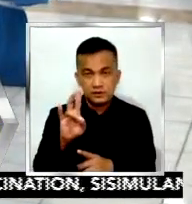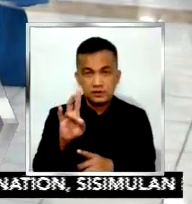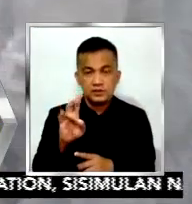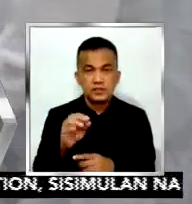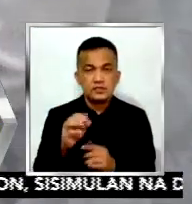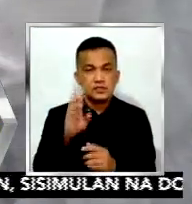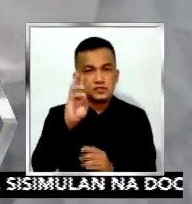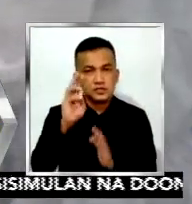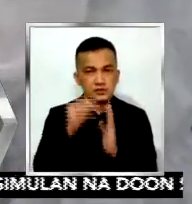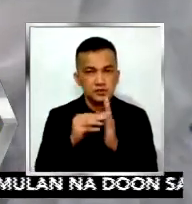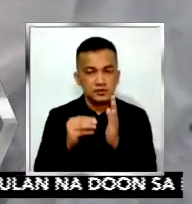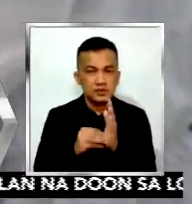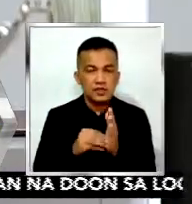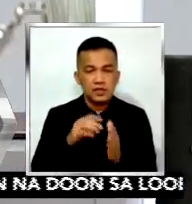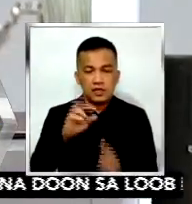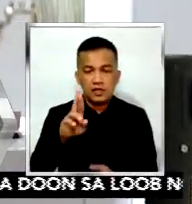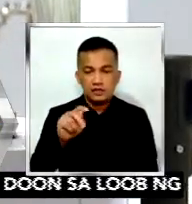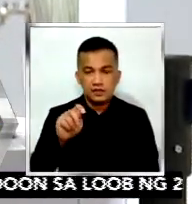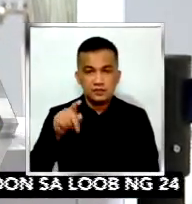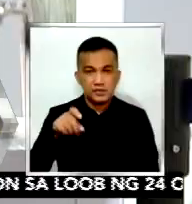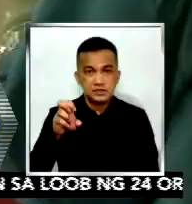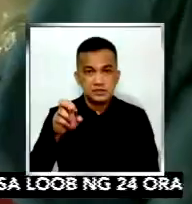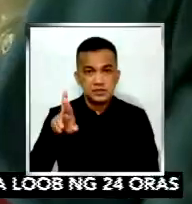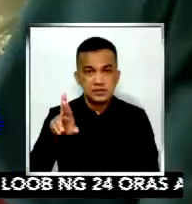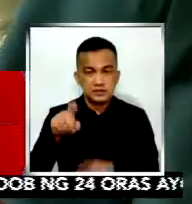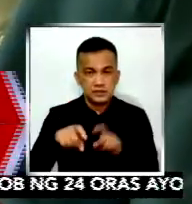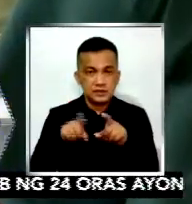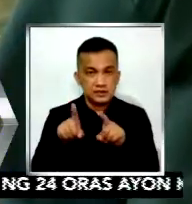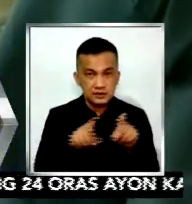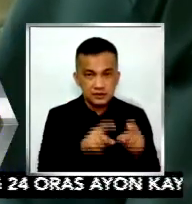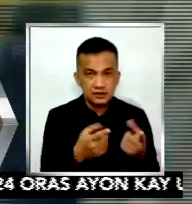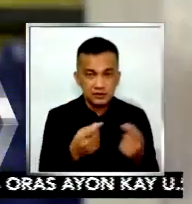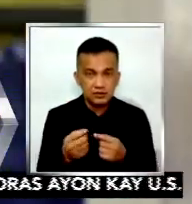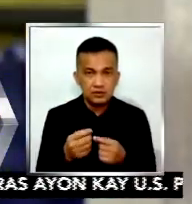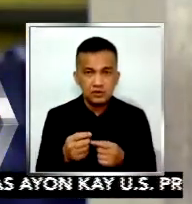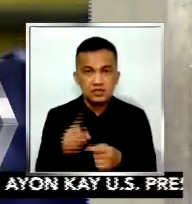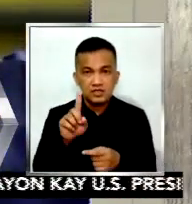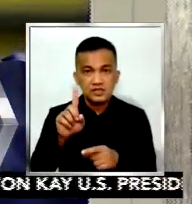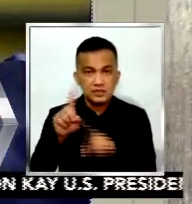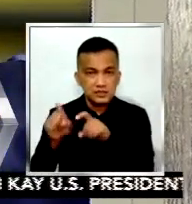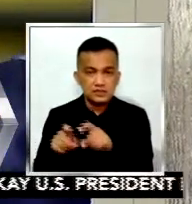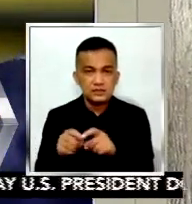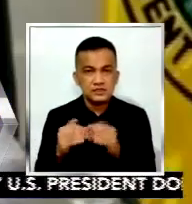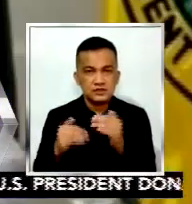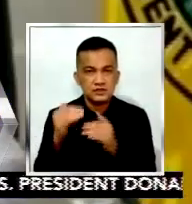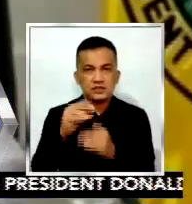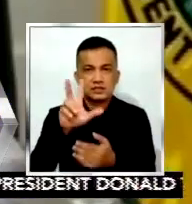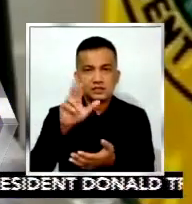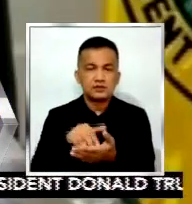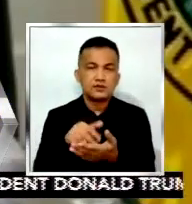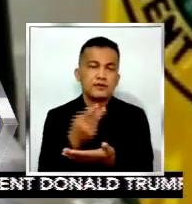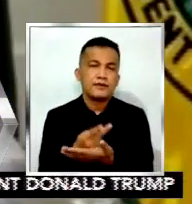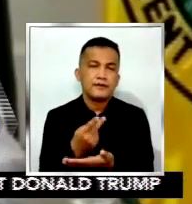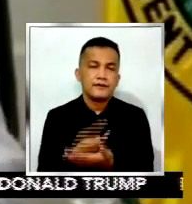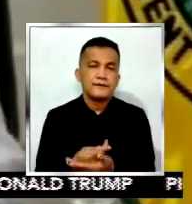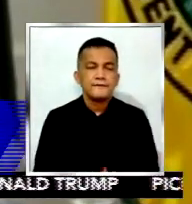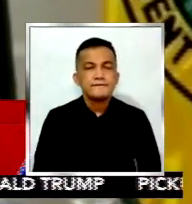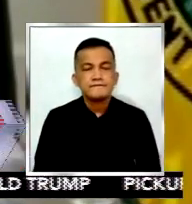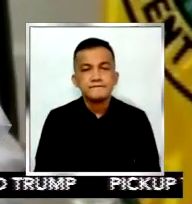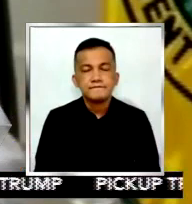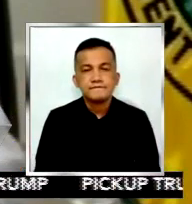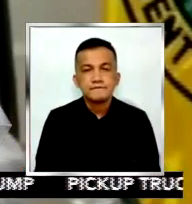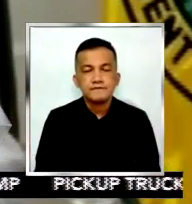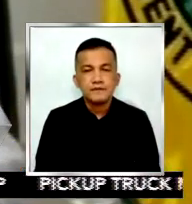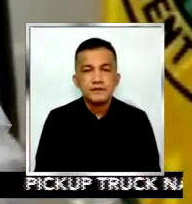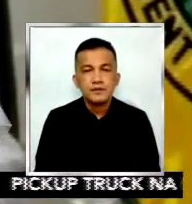RT-PCR tests ang naisagawa. Ang kada test, mahigit 3,000 piso. PhilHealth pays the bulk